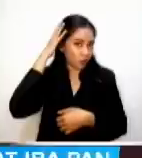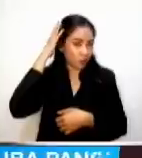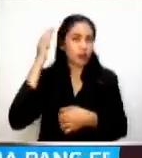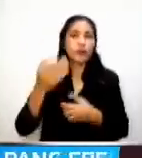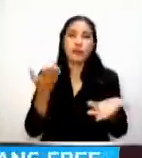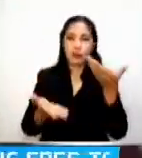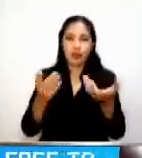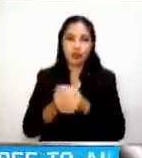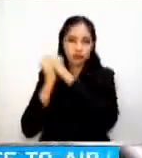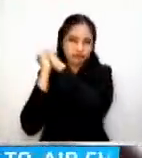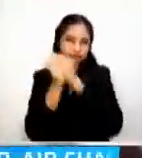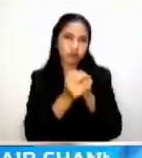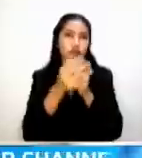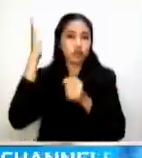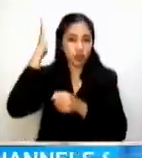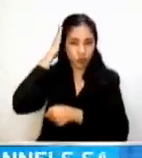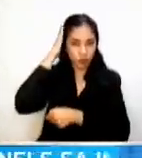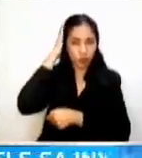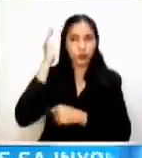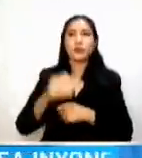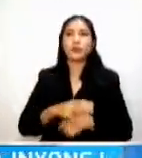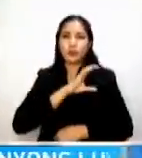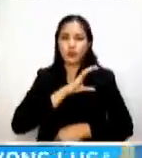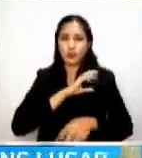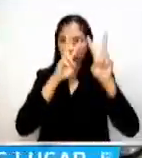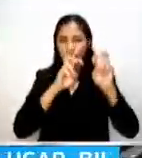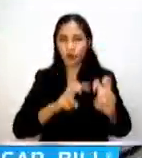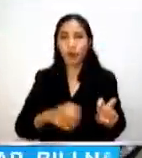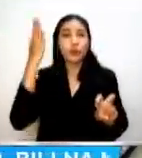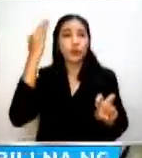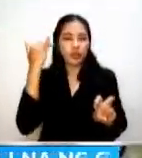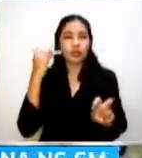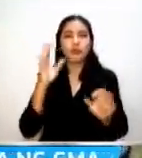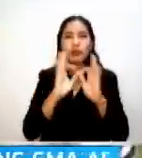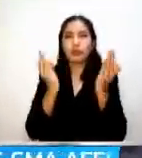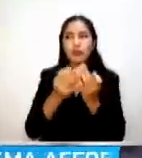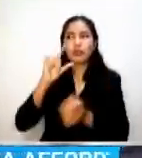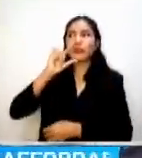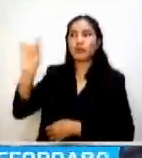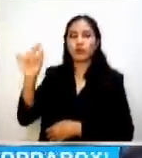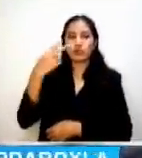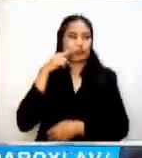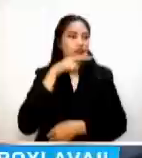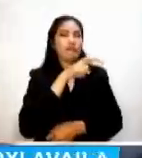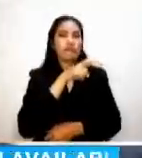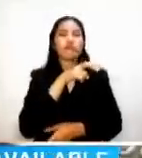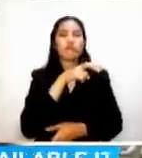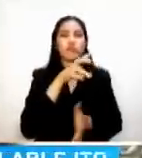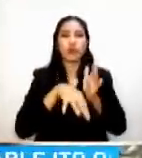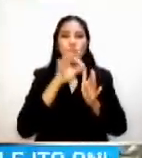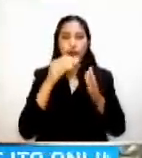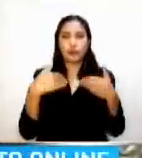bagay. Responde mga pulis sa crime scene matapos magsumbong ang isa sa mga kaanak na siyang nakakita sa mga bangkay. Samad sa ulo, sample lang po.